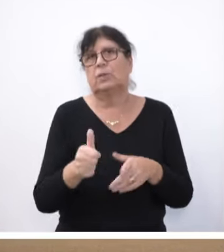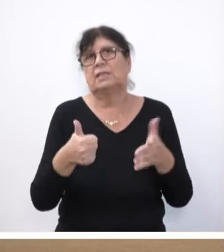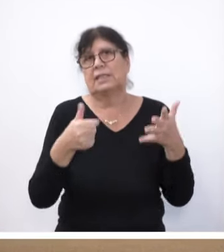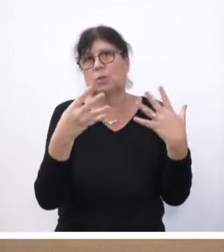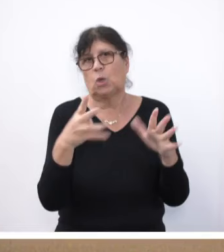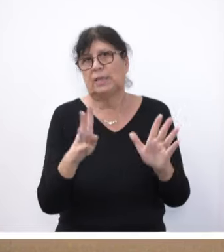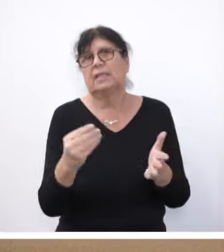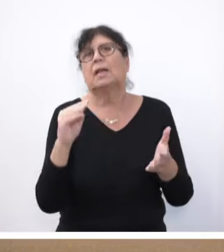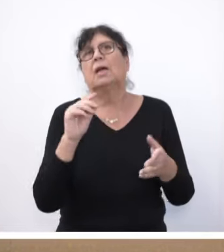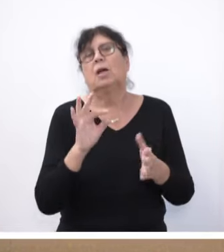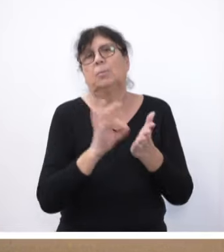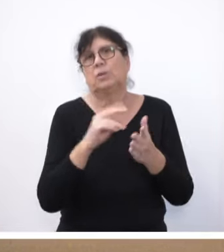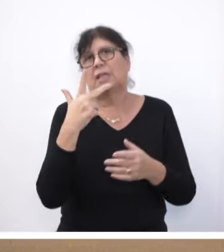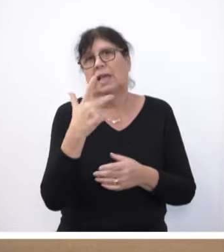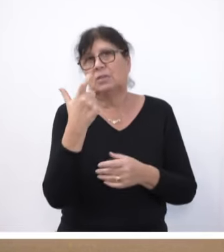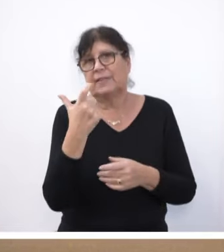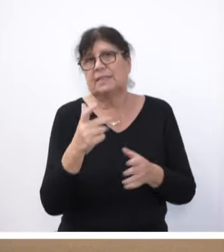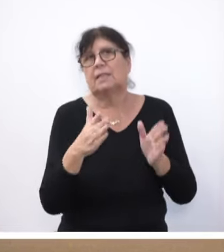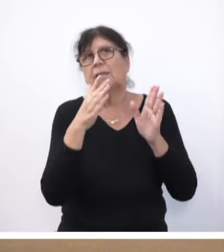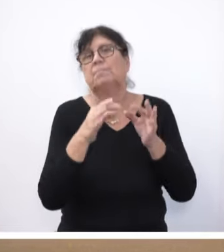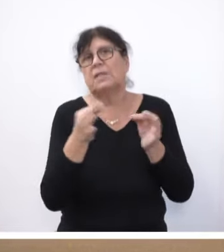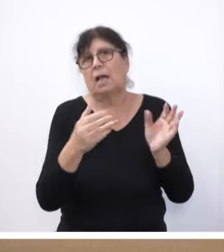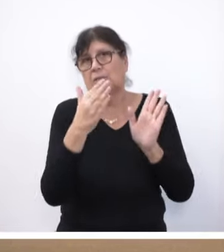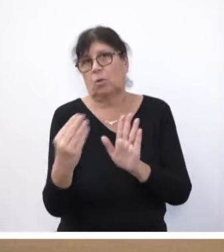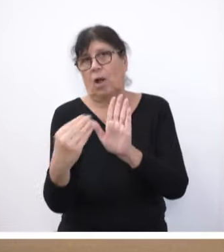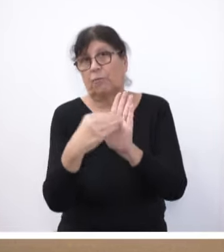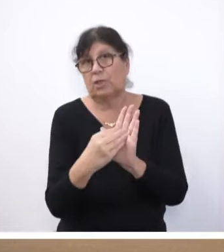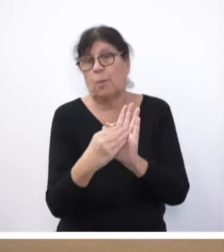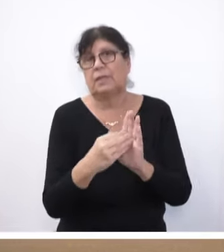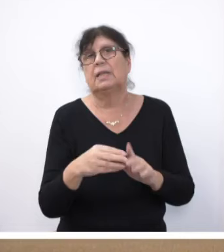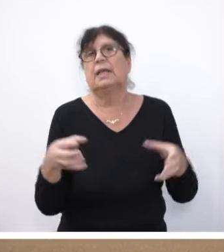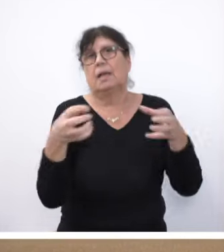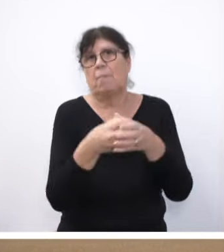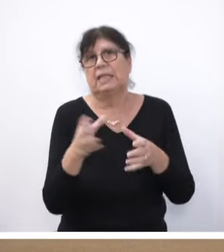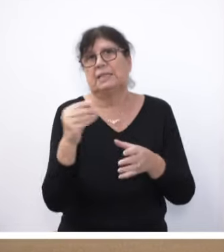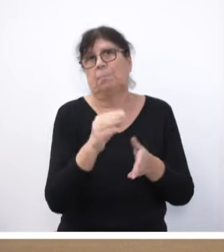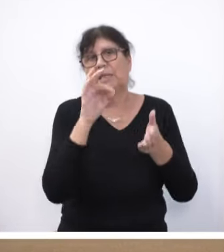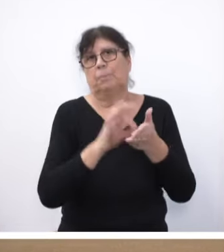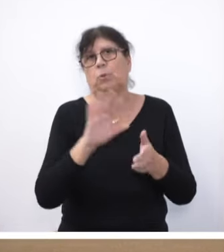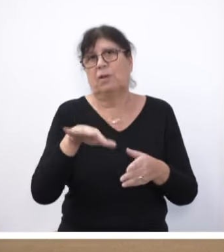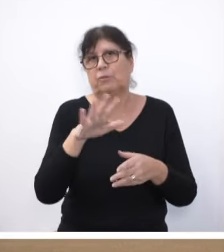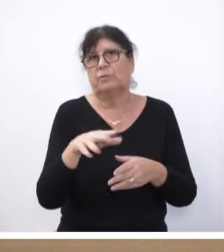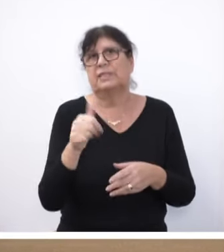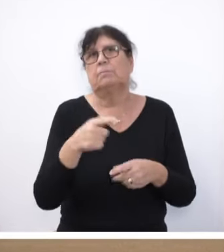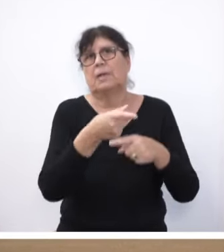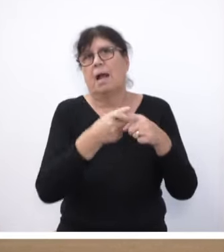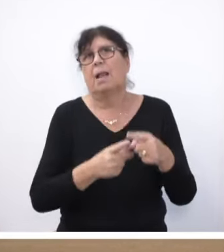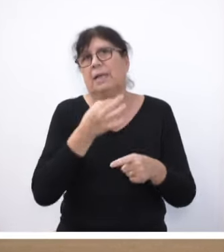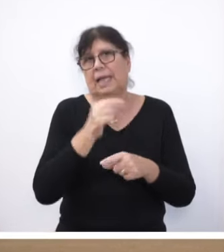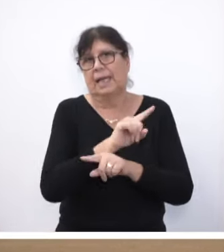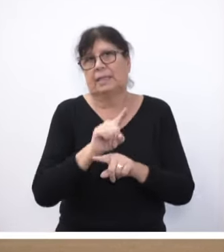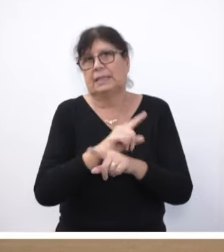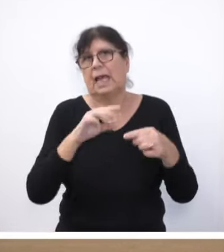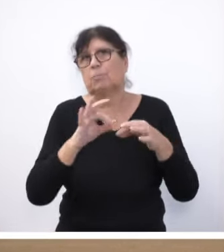17/1196 als Punkt 23 in die Tagesordnung aufgenommen ist und gemeinsam mit Punkt 15 in einem halben